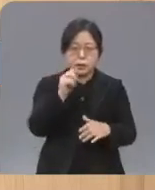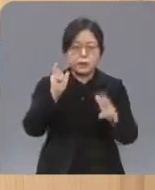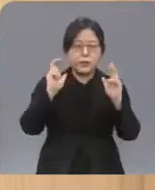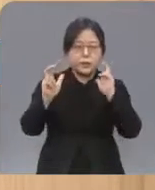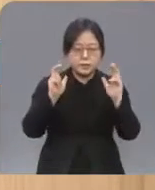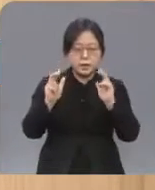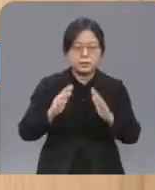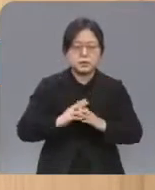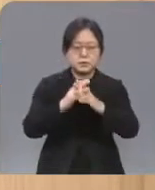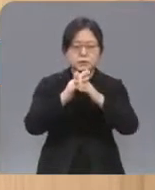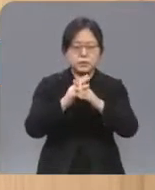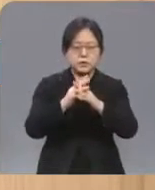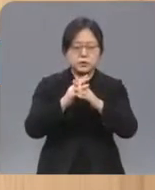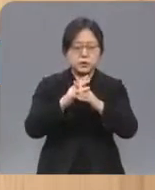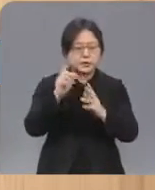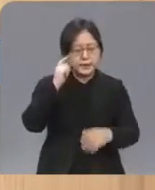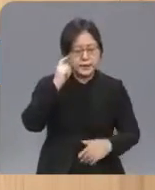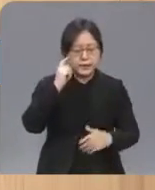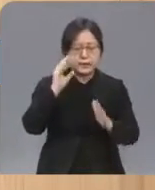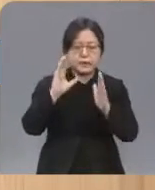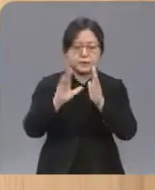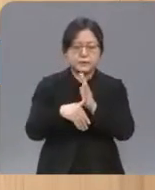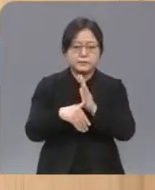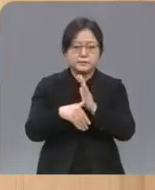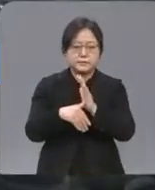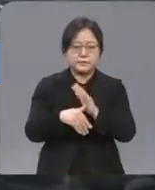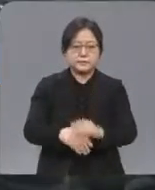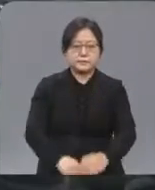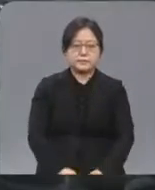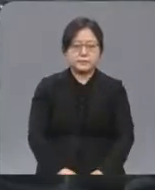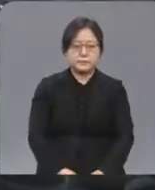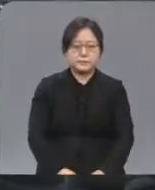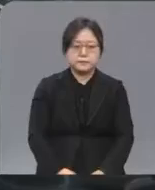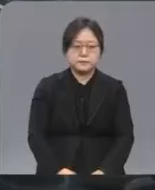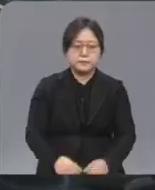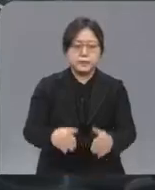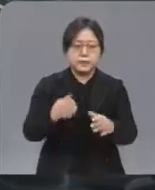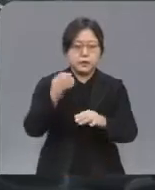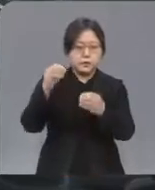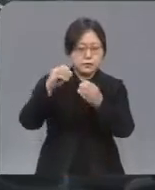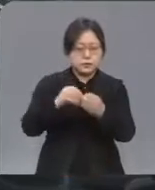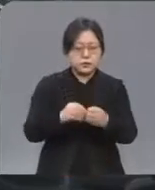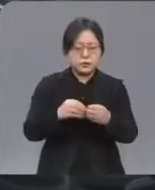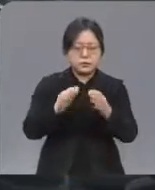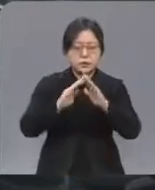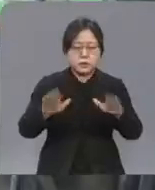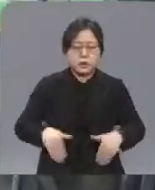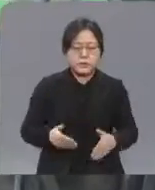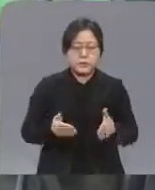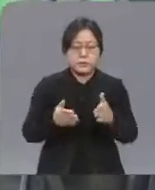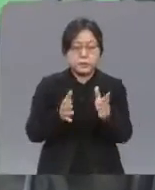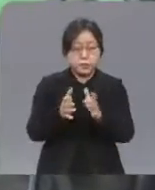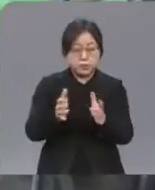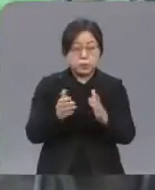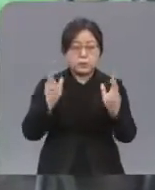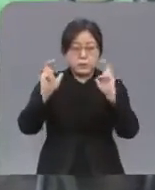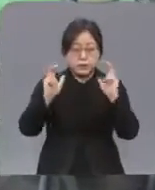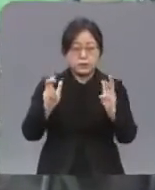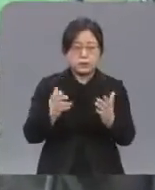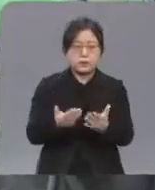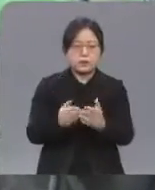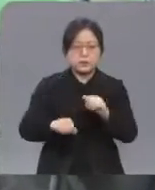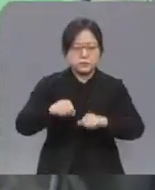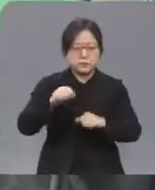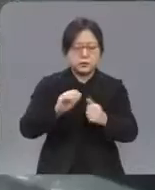중개회사 설립도 고려해야 할 시기인 것입니다. 전통적으로 전남에 발달한 도자 산업을 활성화해야